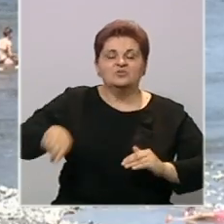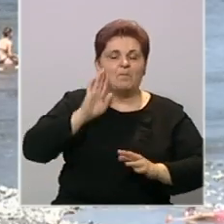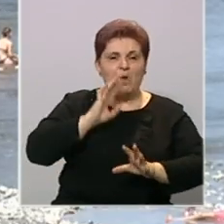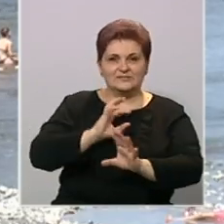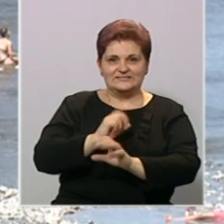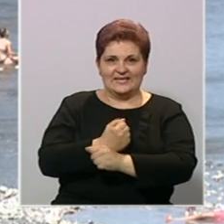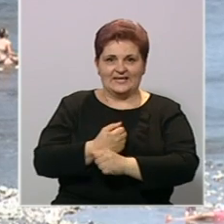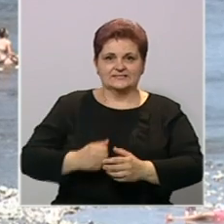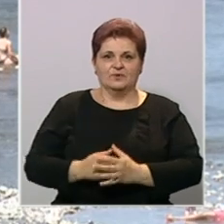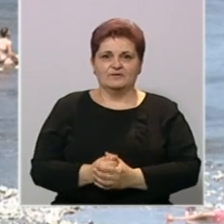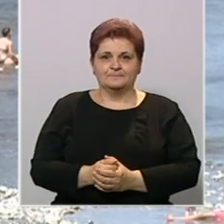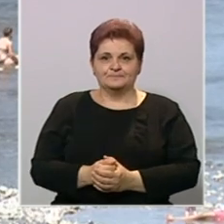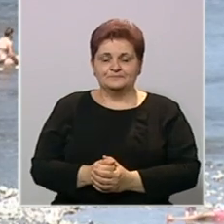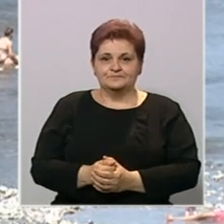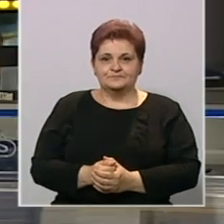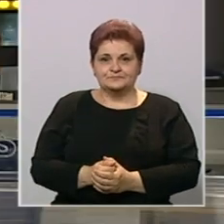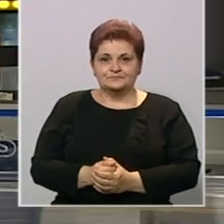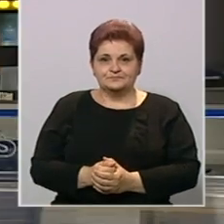i Hercegovine.